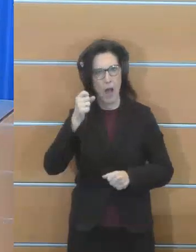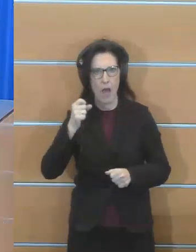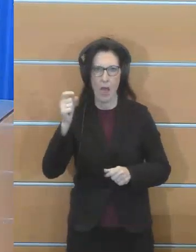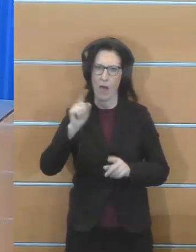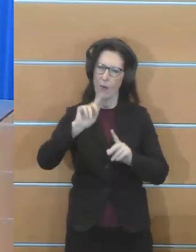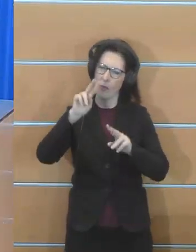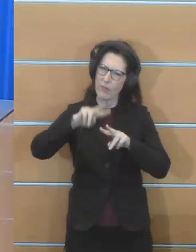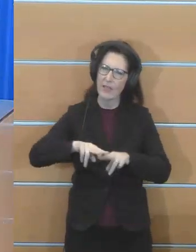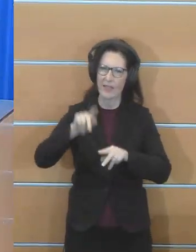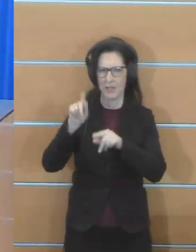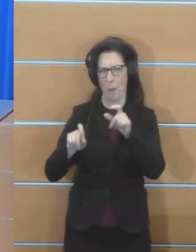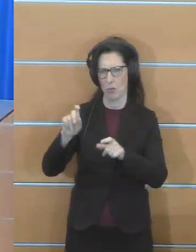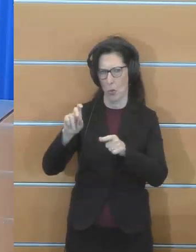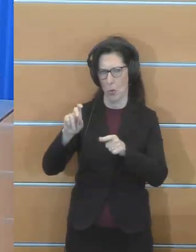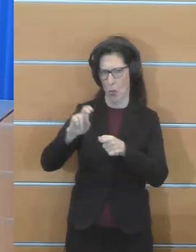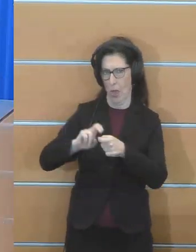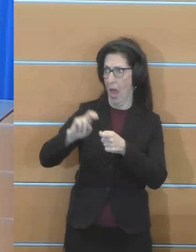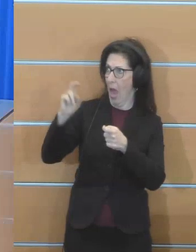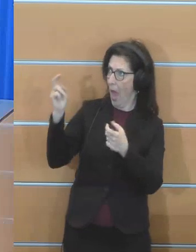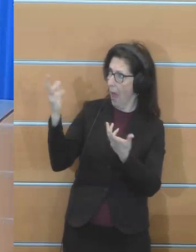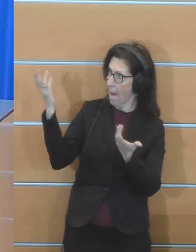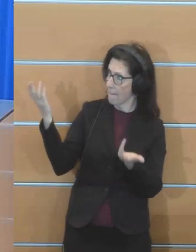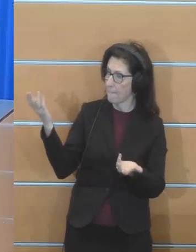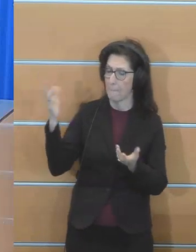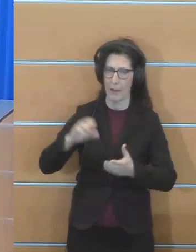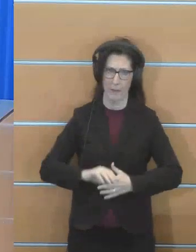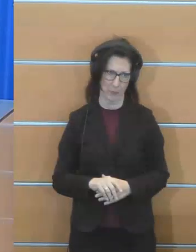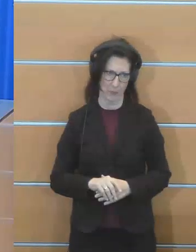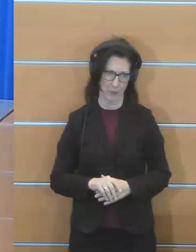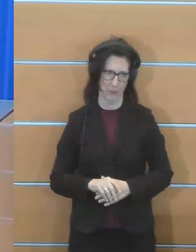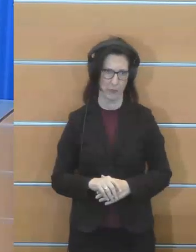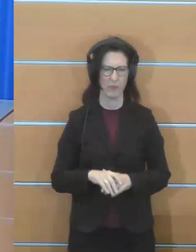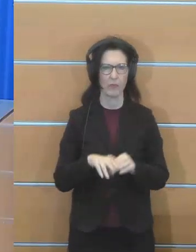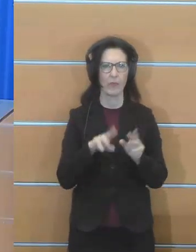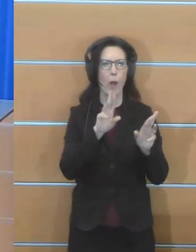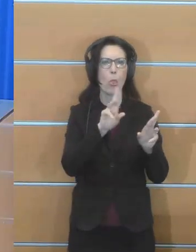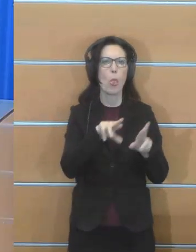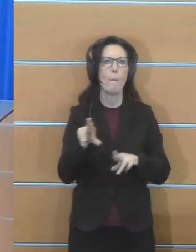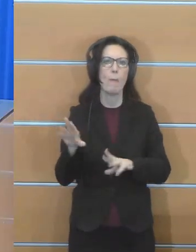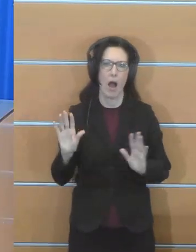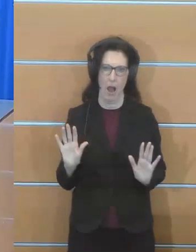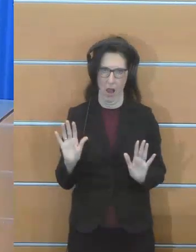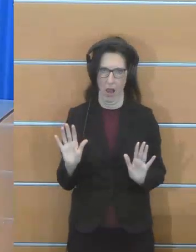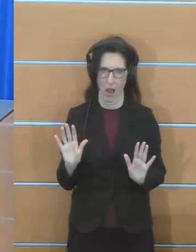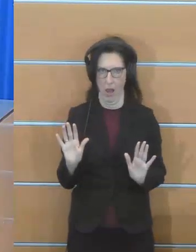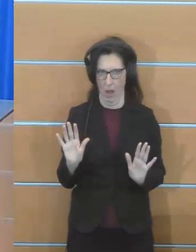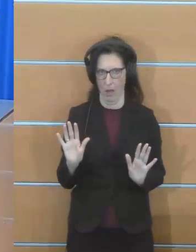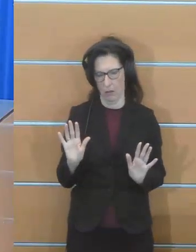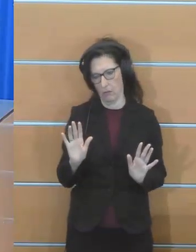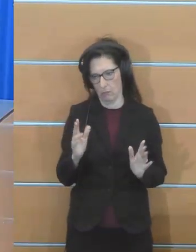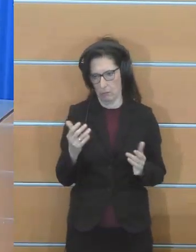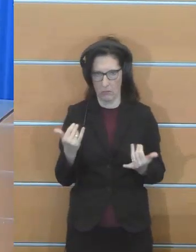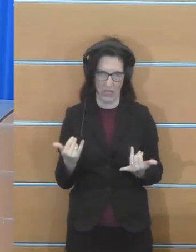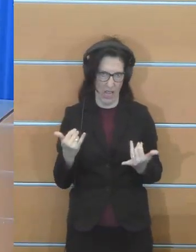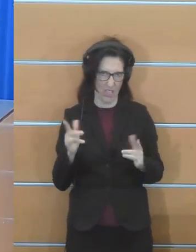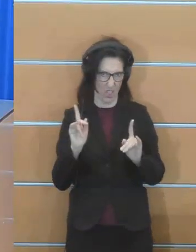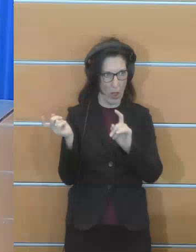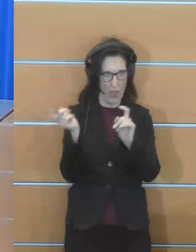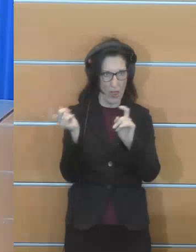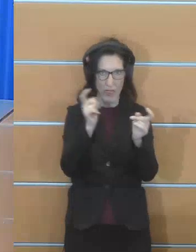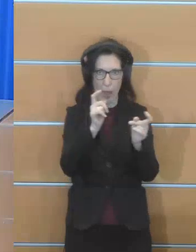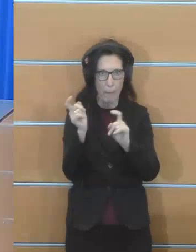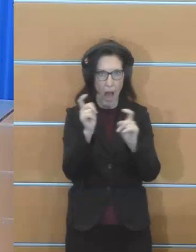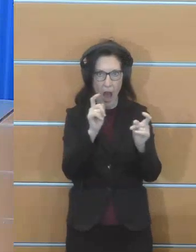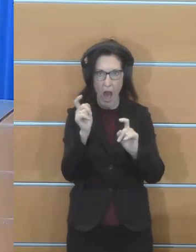anderen Kollegen und Kollegen normalerweise sollte jetzt auch Debatte entstehen die